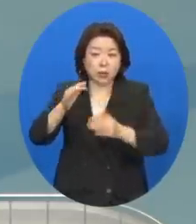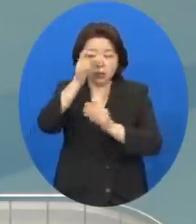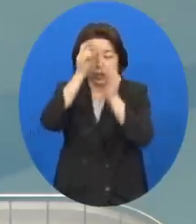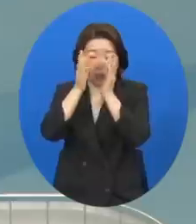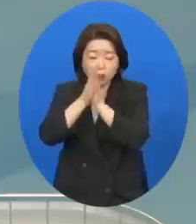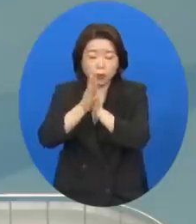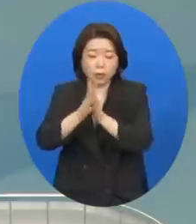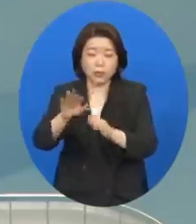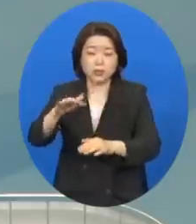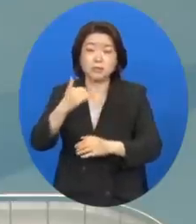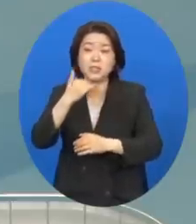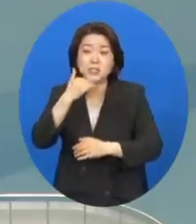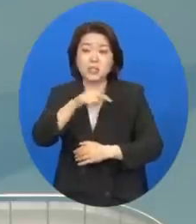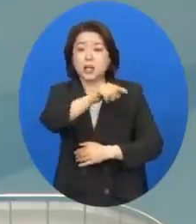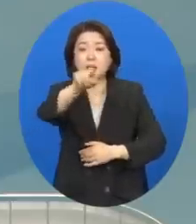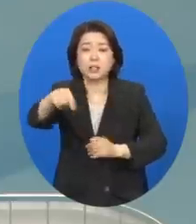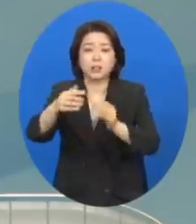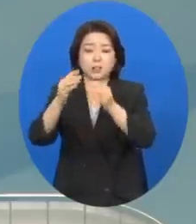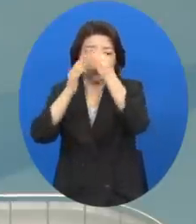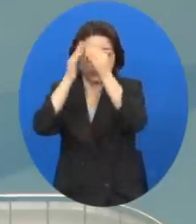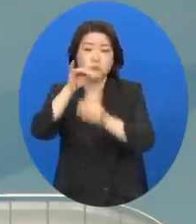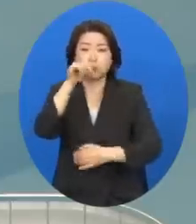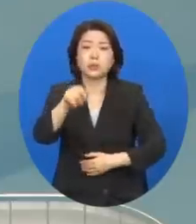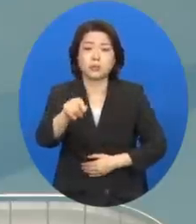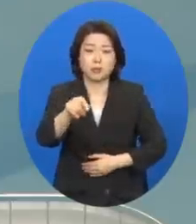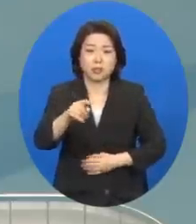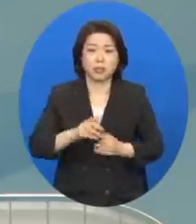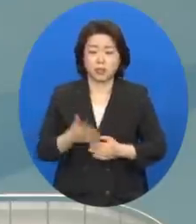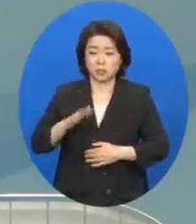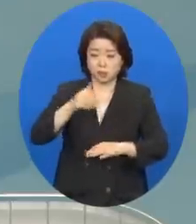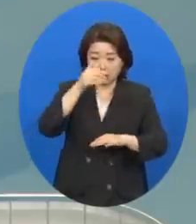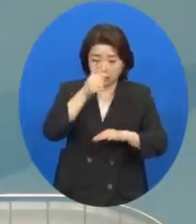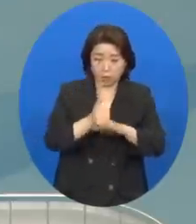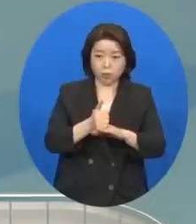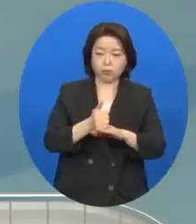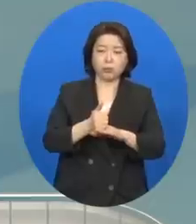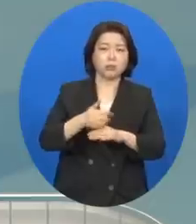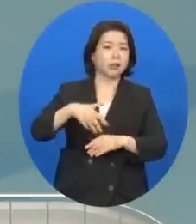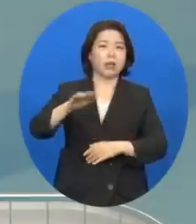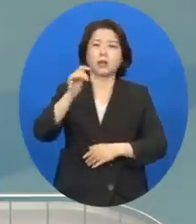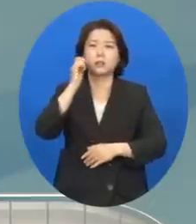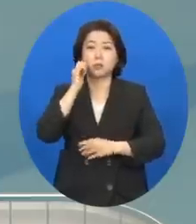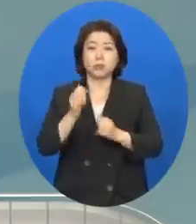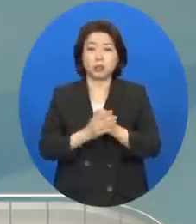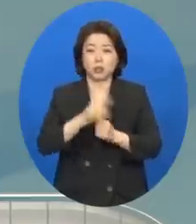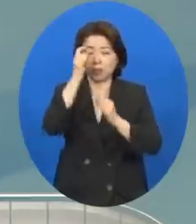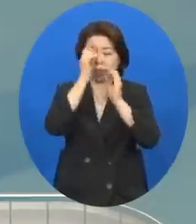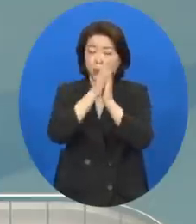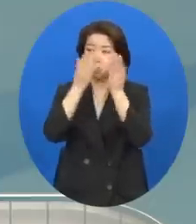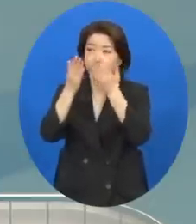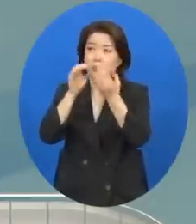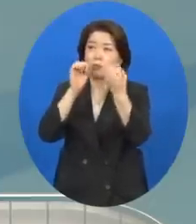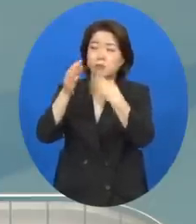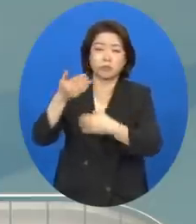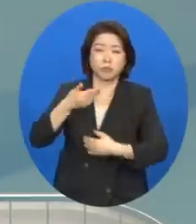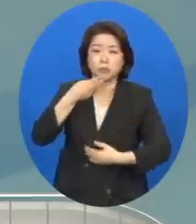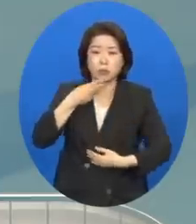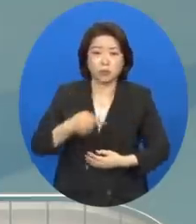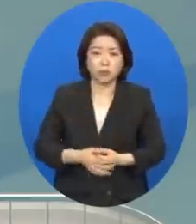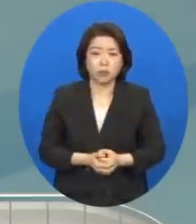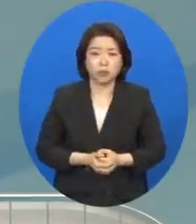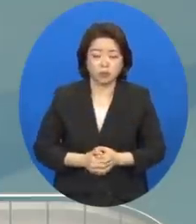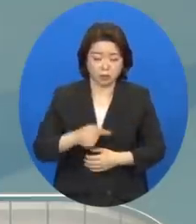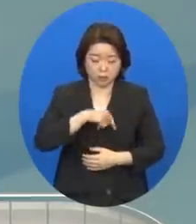있습니다. 그런데 결국은 못 갔어요. 기도해도 응답이 안 되더라고요.